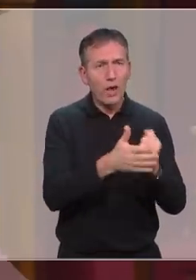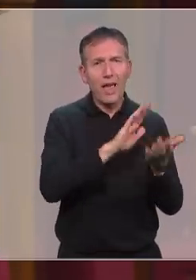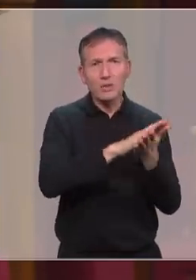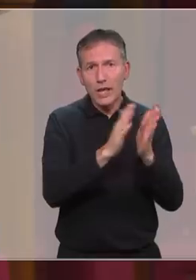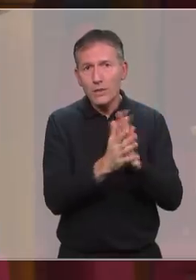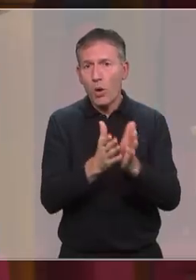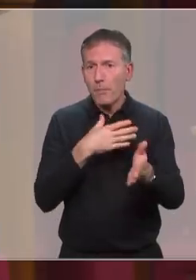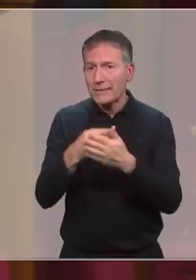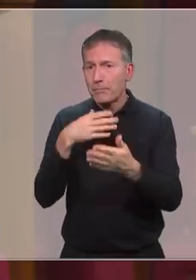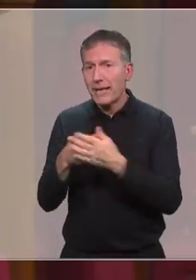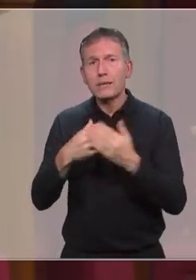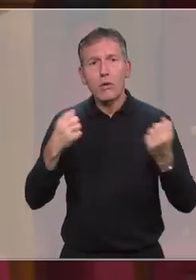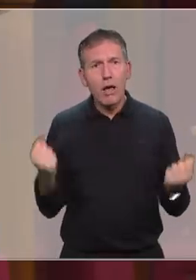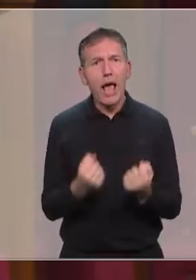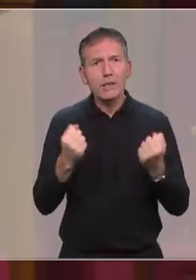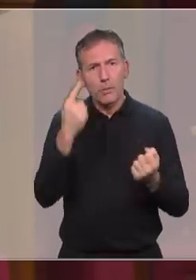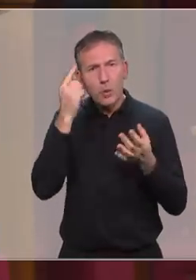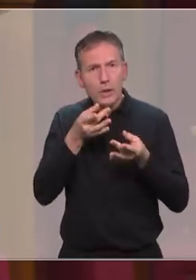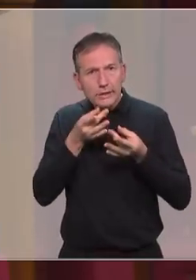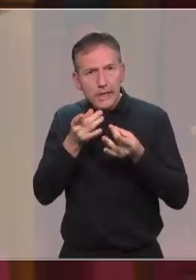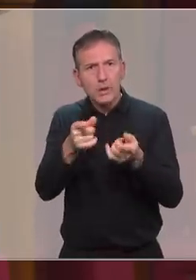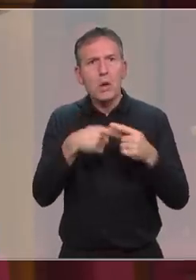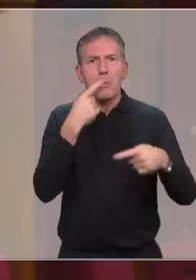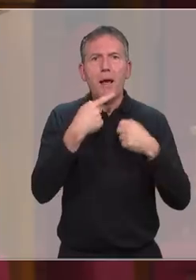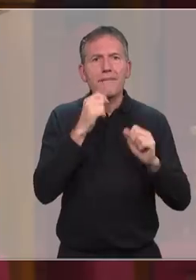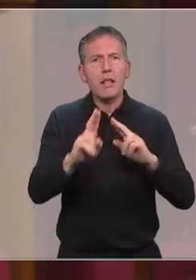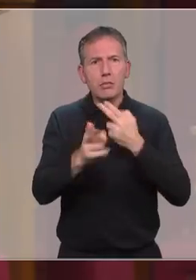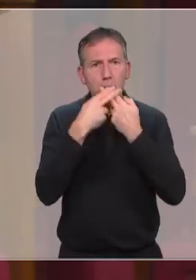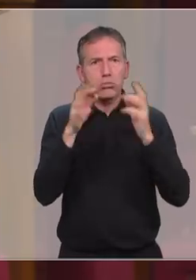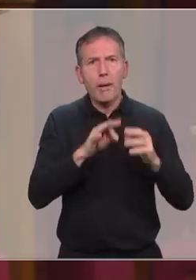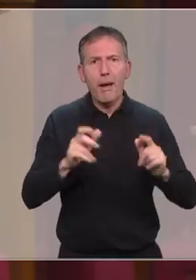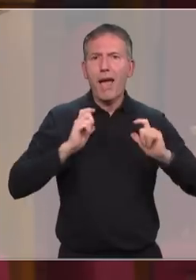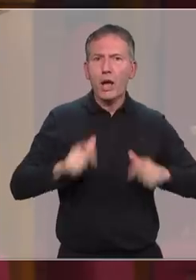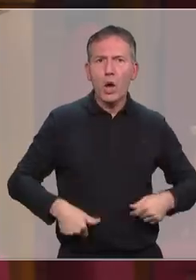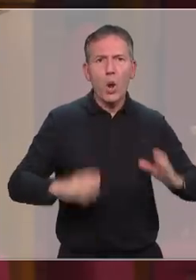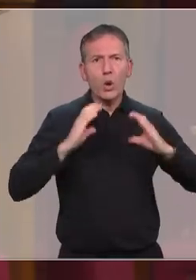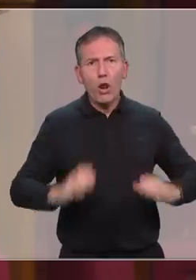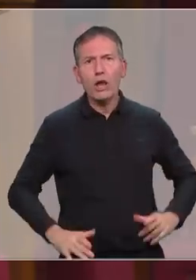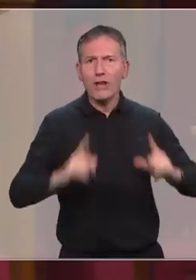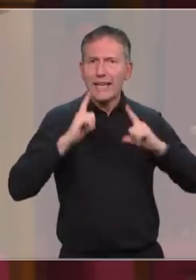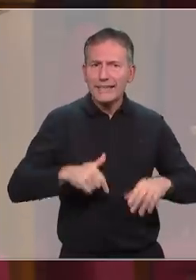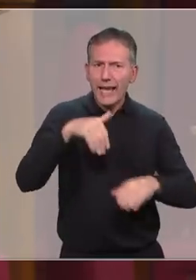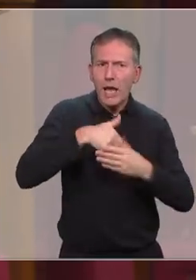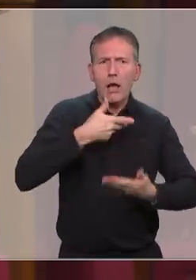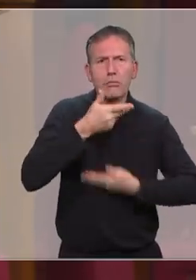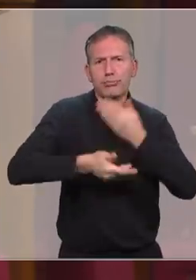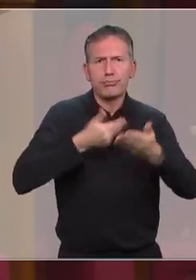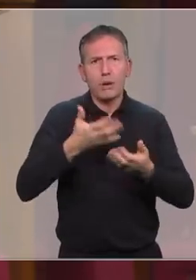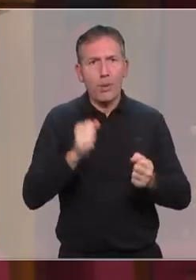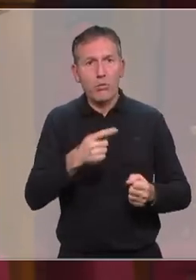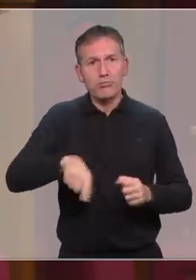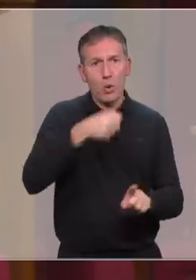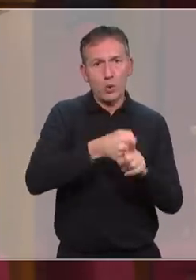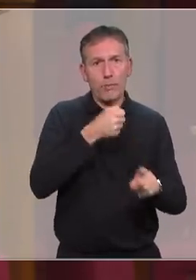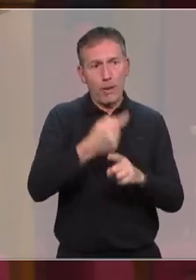participons à des actions de sensibilisation, parlons sans tabou dans les écoles, les collèges, les lycées. Ce combat, nous le devons à tous ceux qui